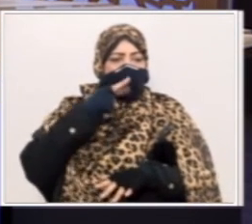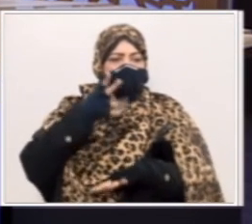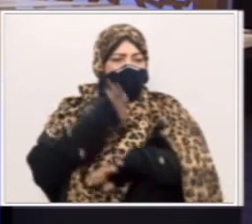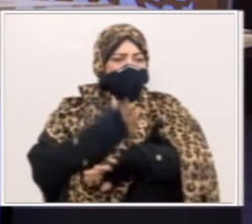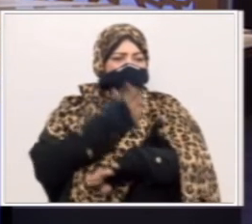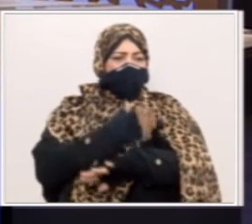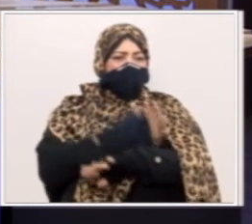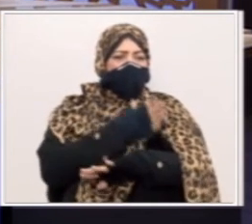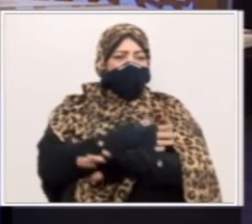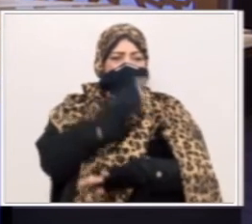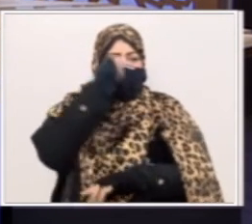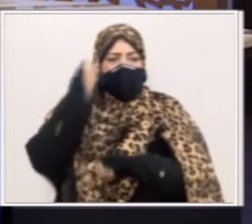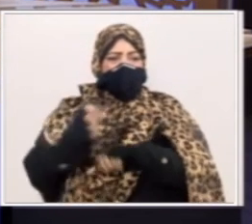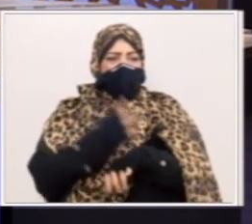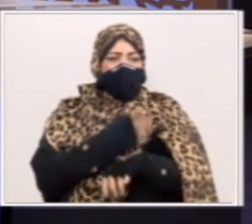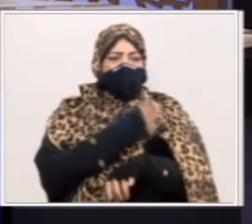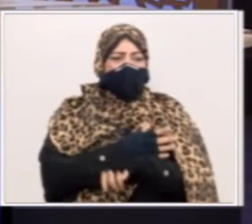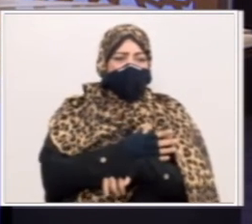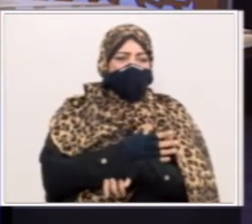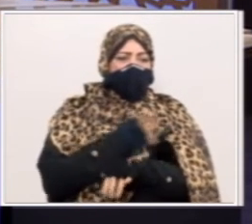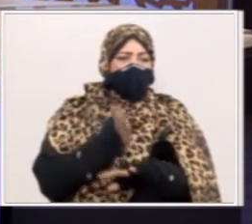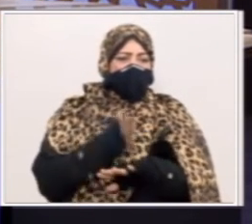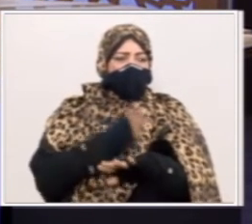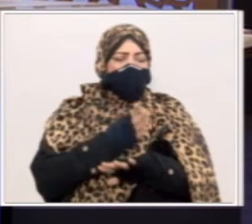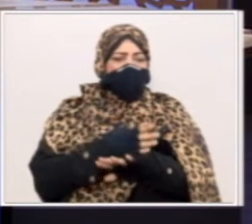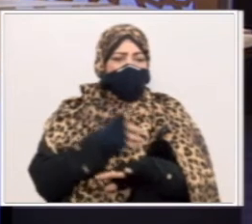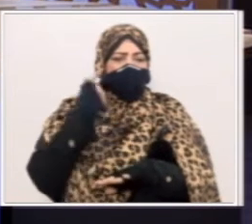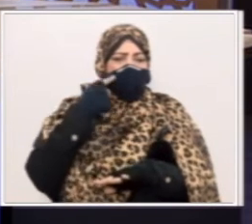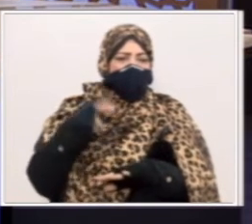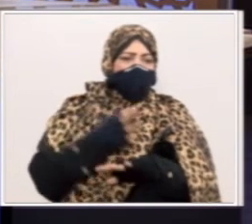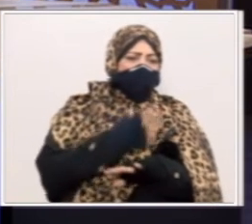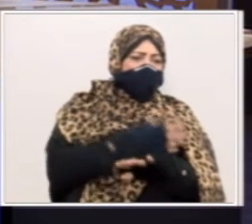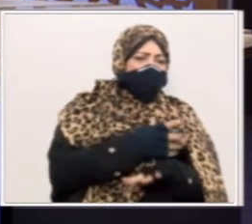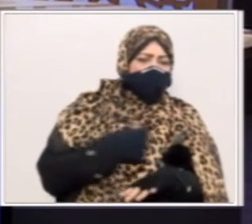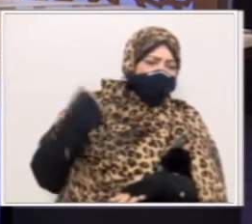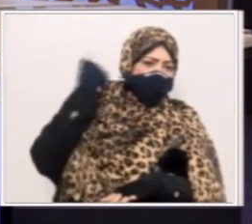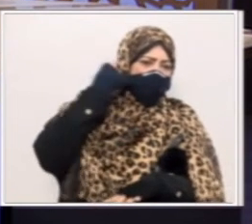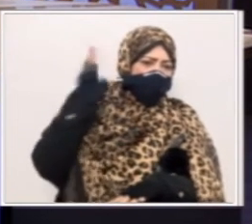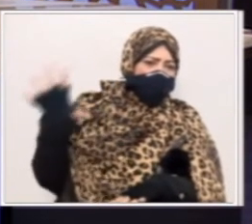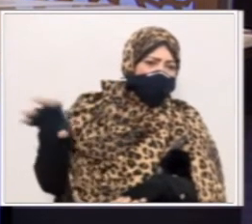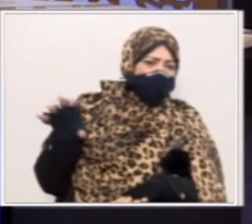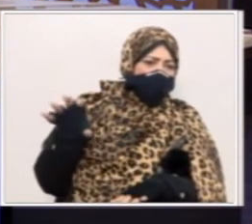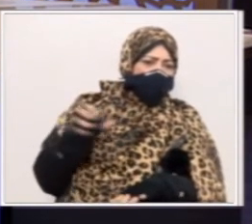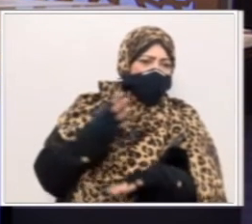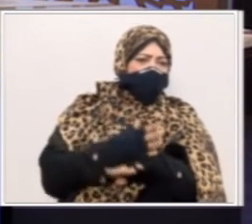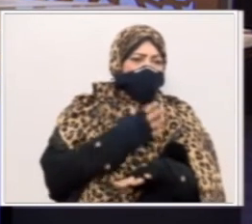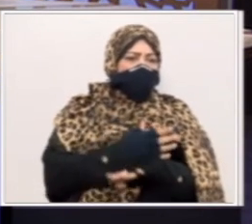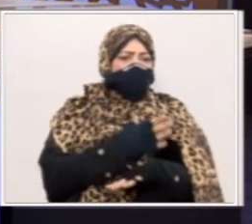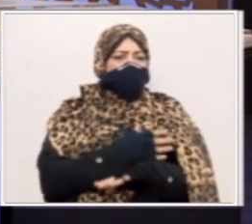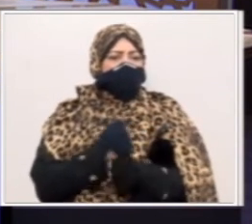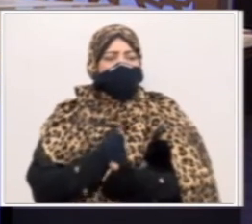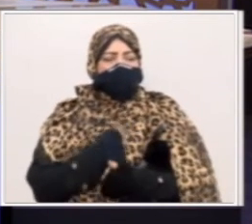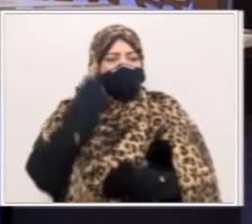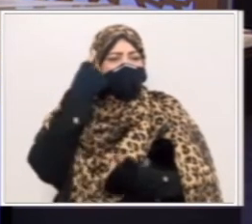وعليا وانا نسمع فيه، والثاني هذا مستمتع بالتقطيع حد يتكلم عليا،